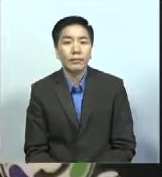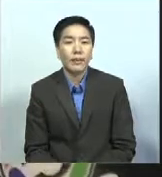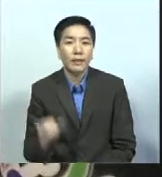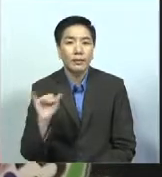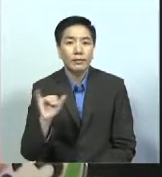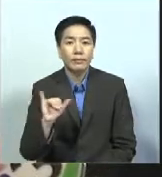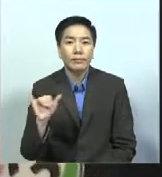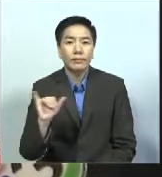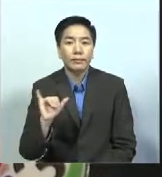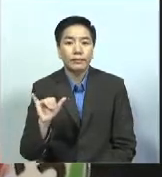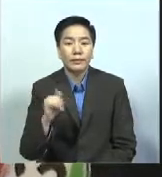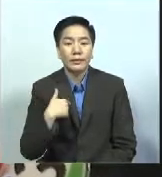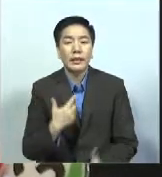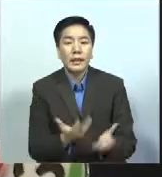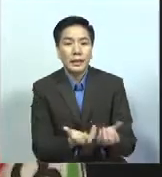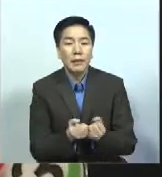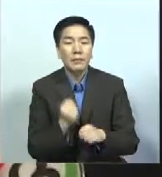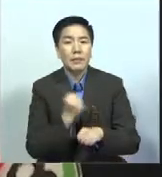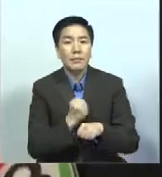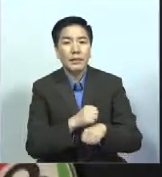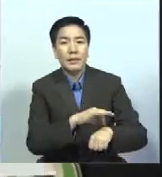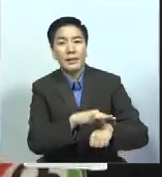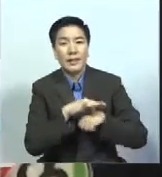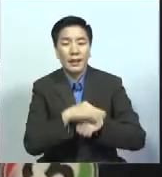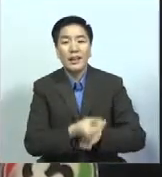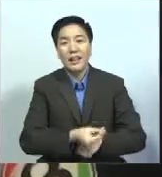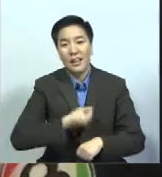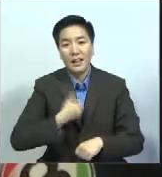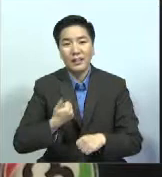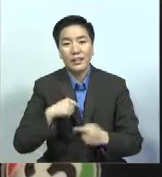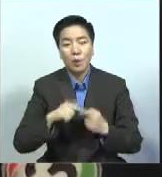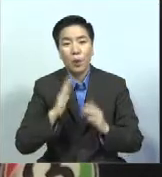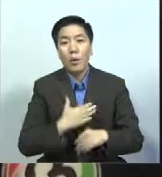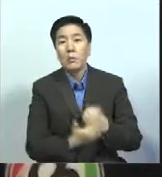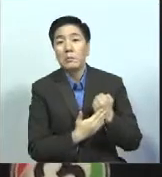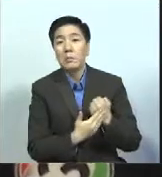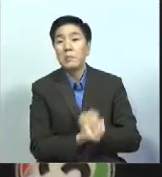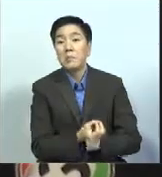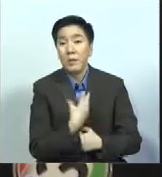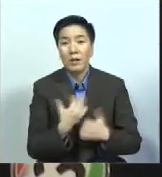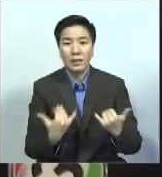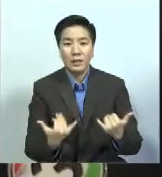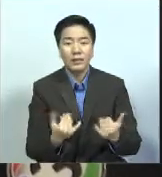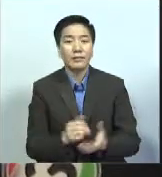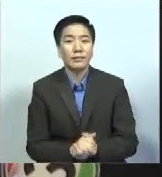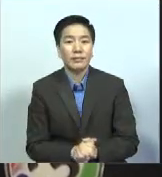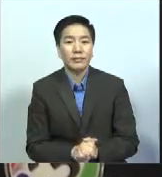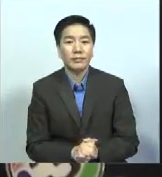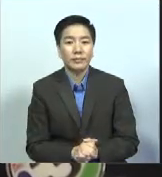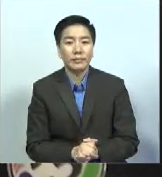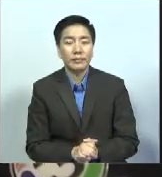ยังเพิ่งรับหน้าที่นะเพิ่งมีคนมาบอกนั่นเองยังไม่ น